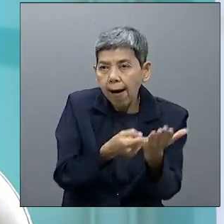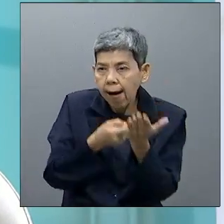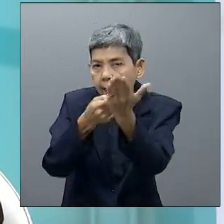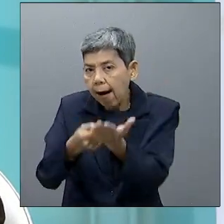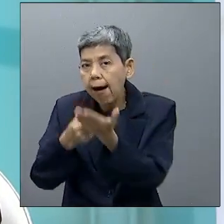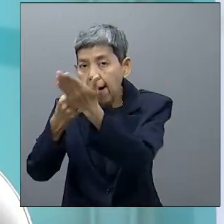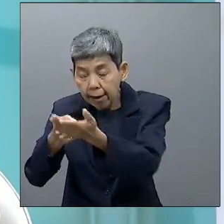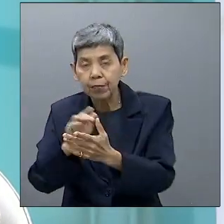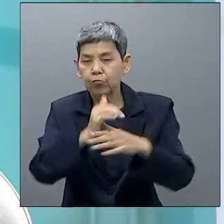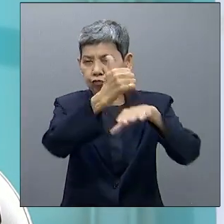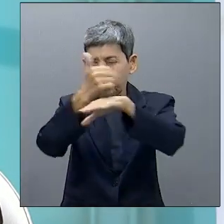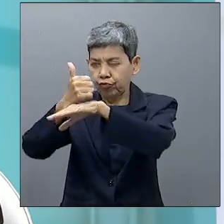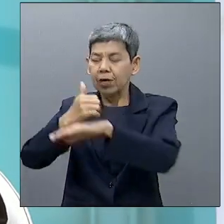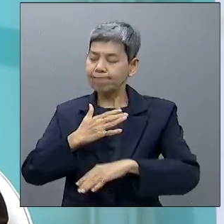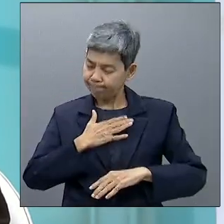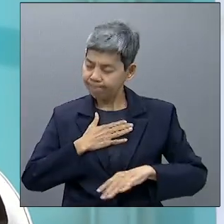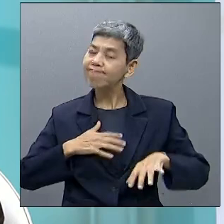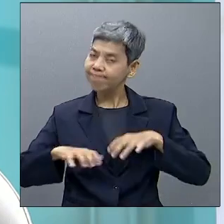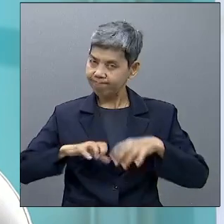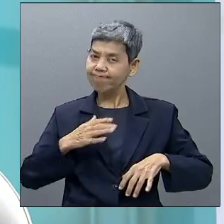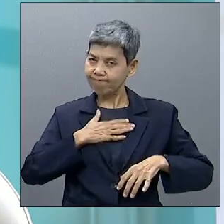าเป็นการแนะนำตัวทีเนี้ย